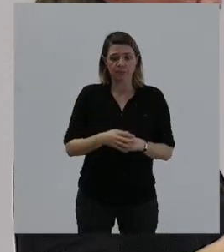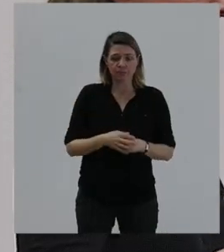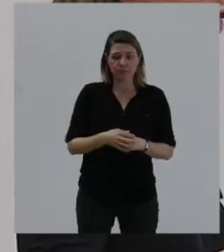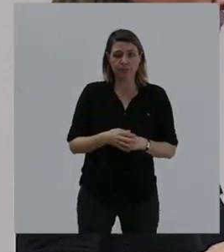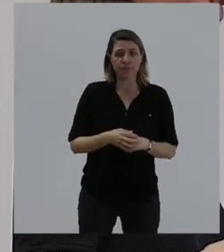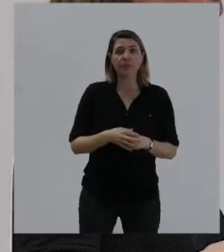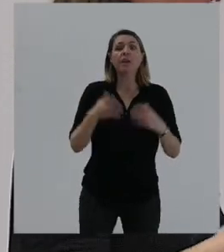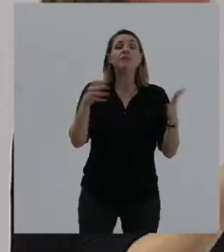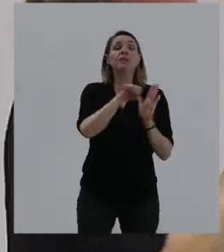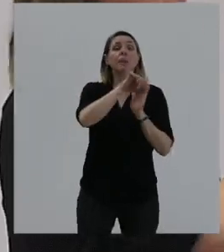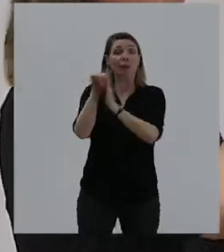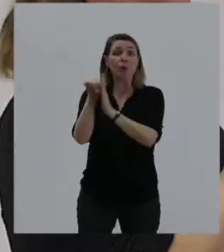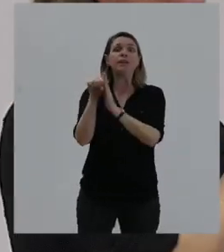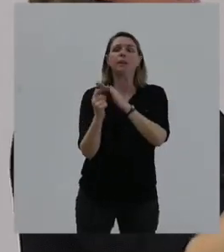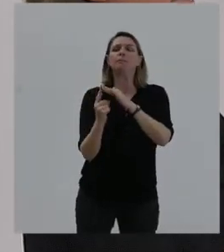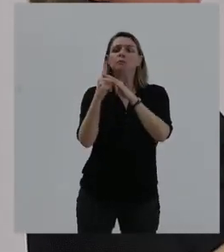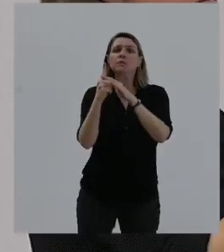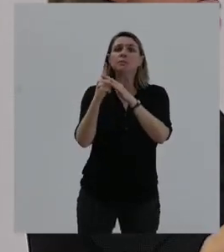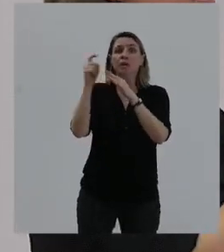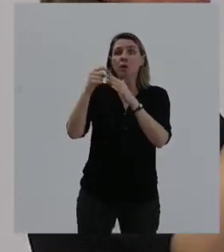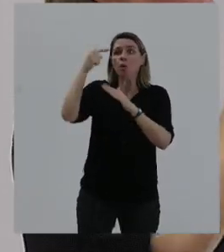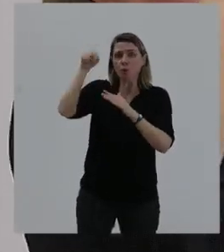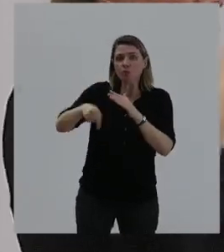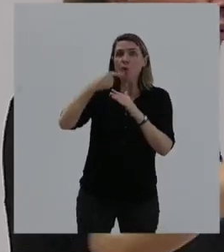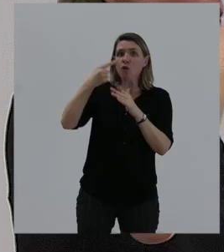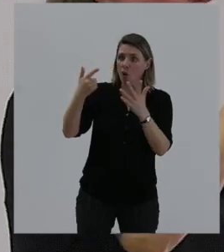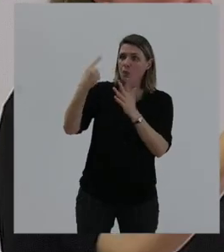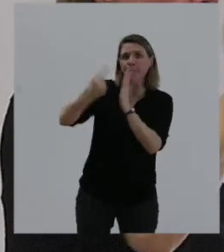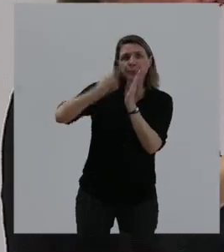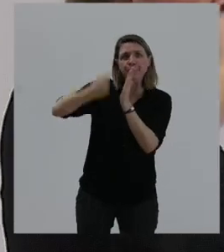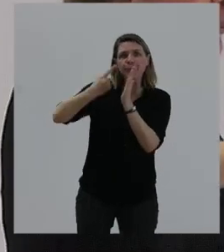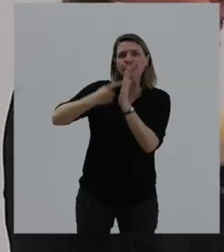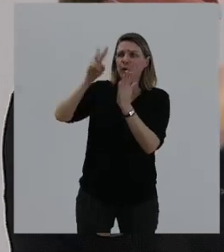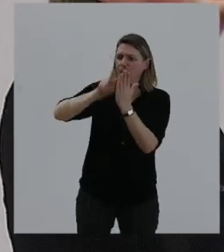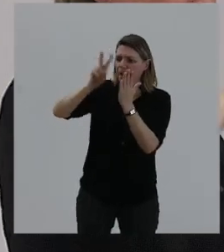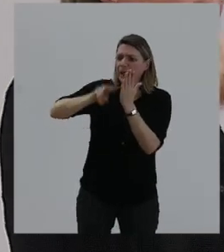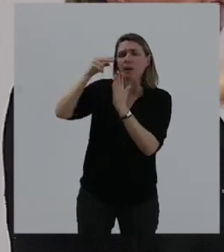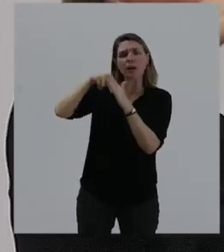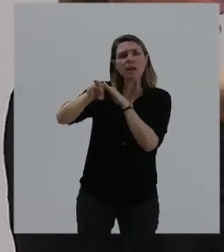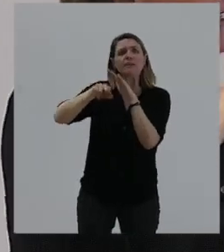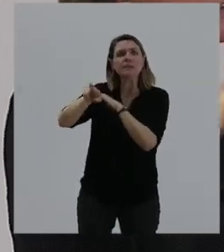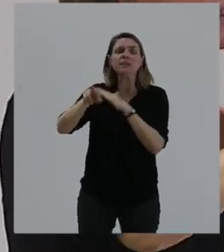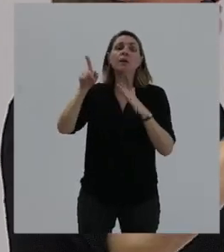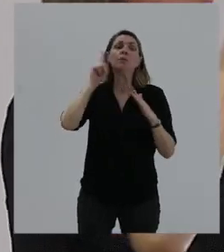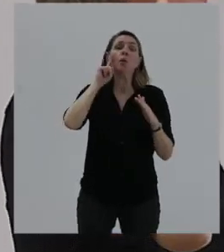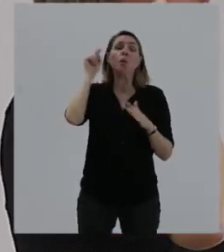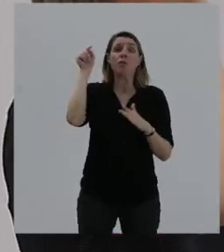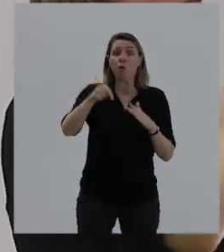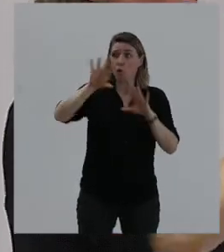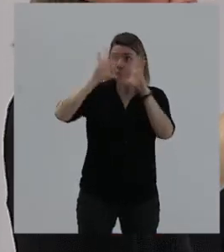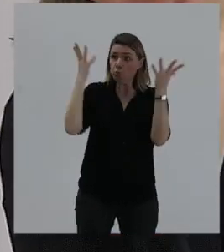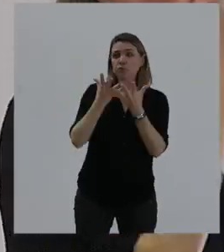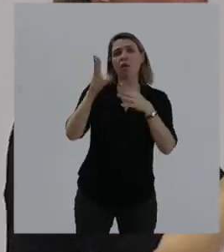que ces priorités qui émergent, elles puissent être révisées, elles puissent être mises à l'épreuve du feu. Parce que finalement, nous avons une seule ambition, faire en sorte que tout